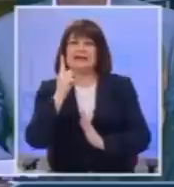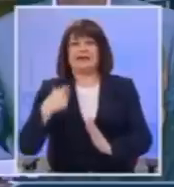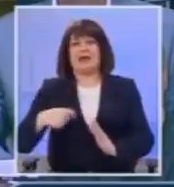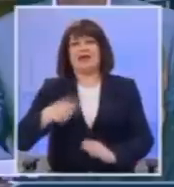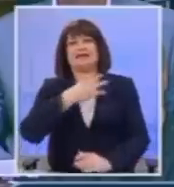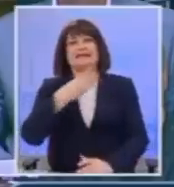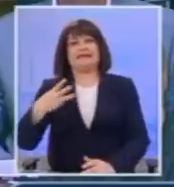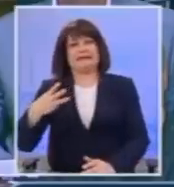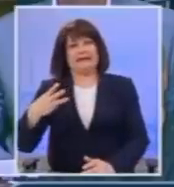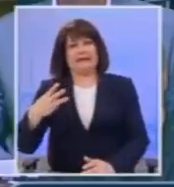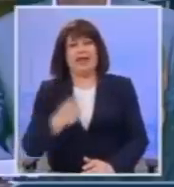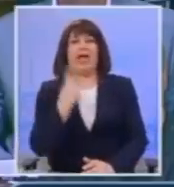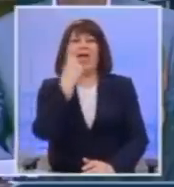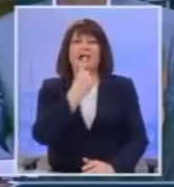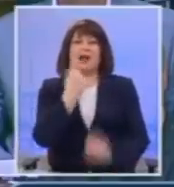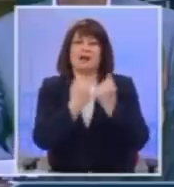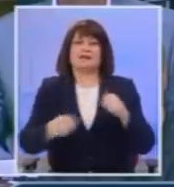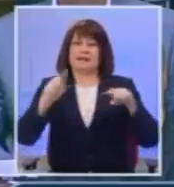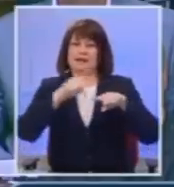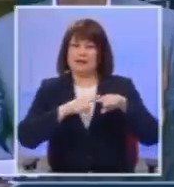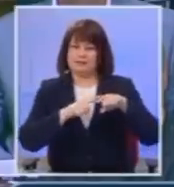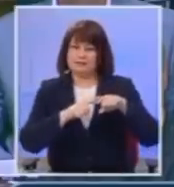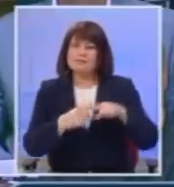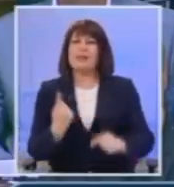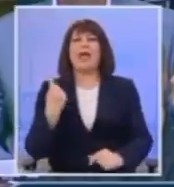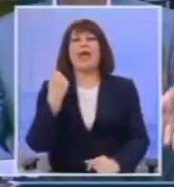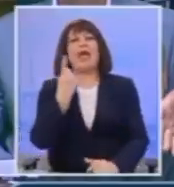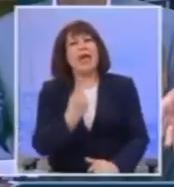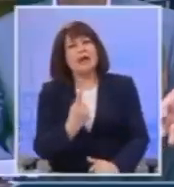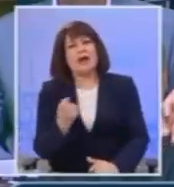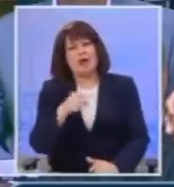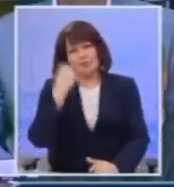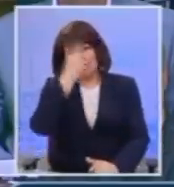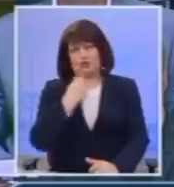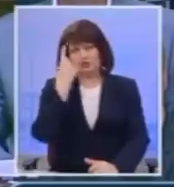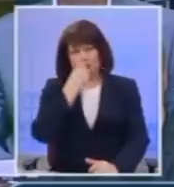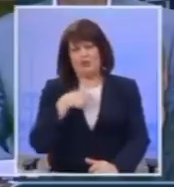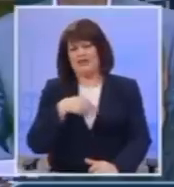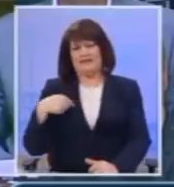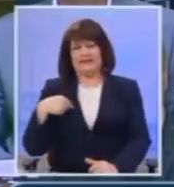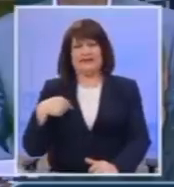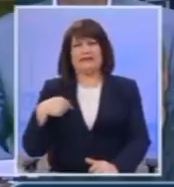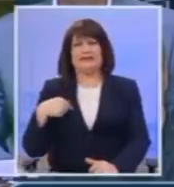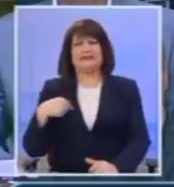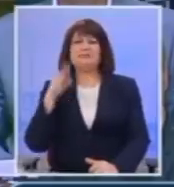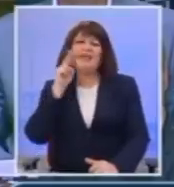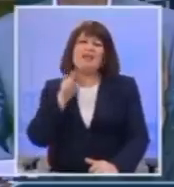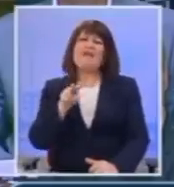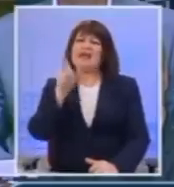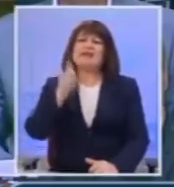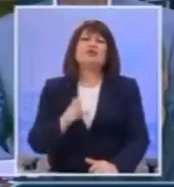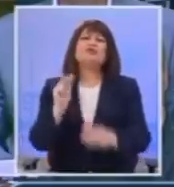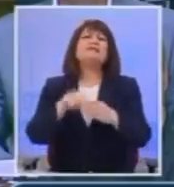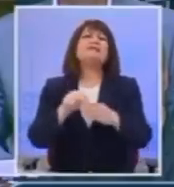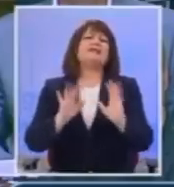ΣΥΡΙΖΑ, ένα στέλεχος των ΑΝΕΛ και ένα άλλο πρόσωπο που δεν είναι εφανής η κομματική του